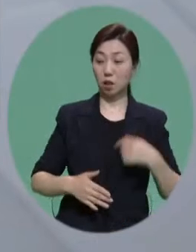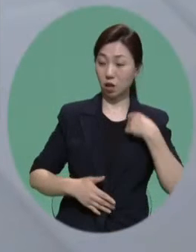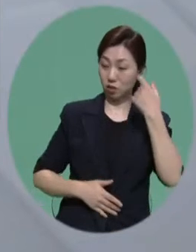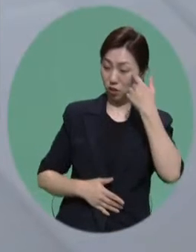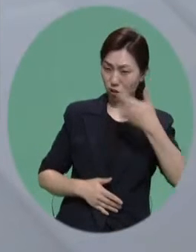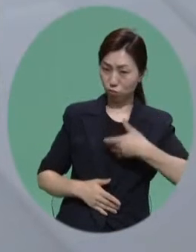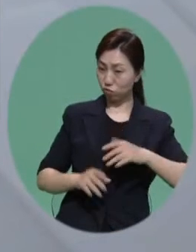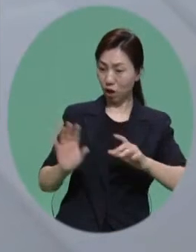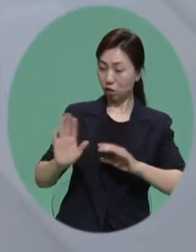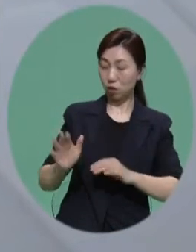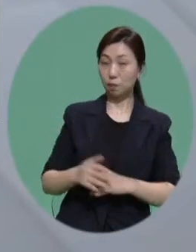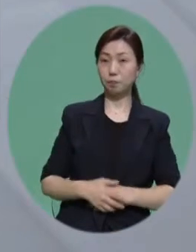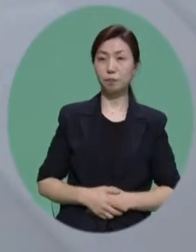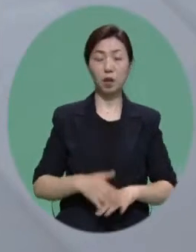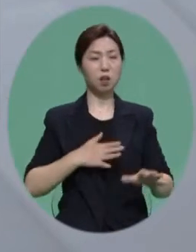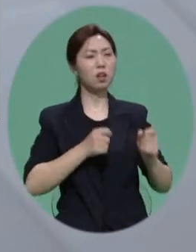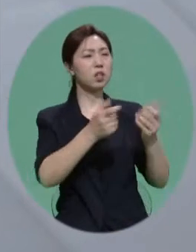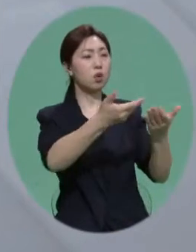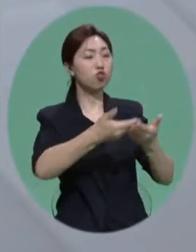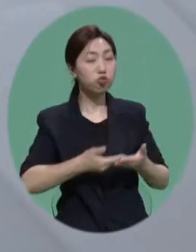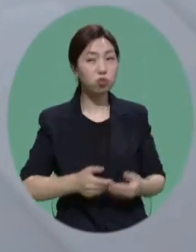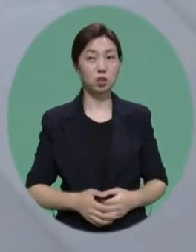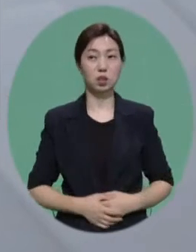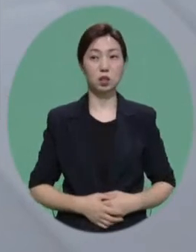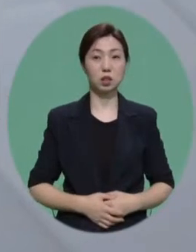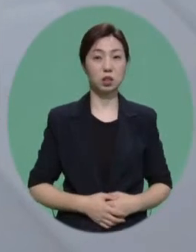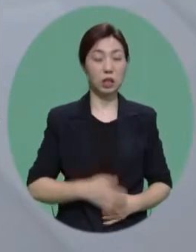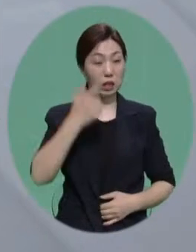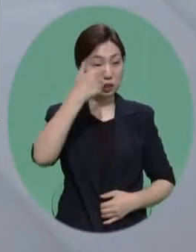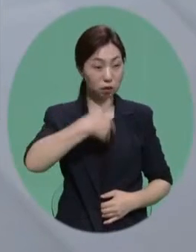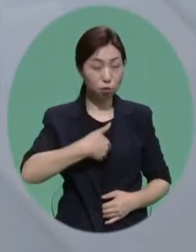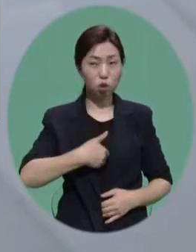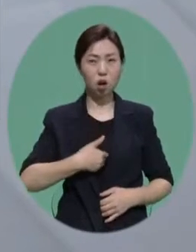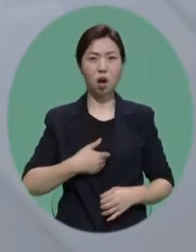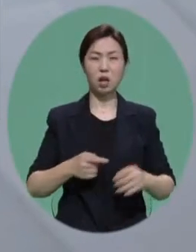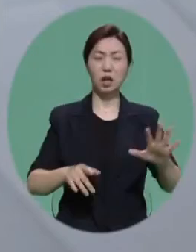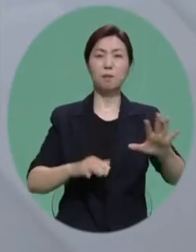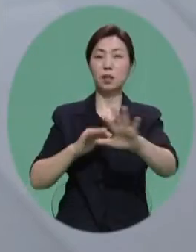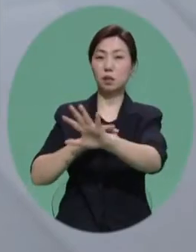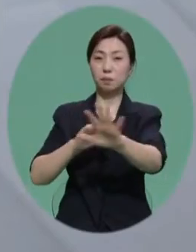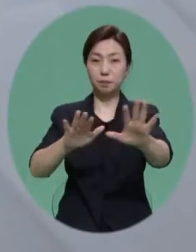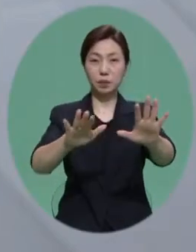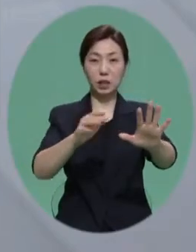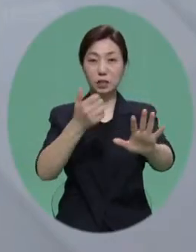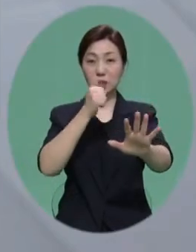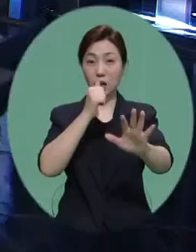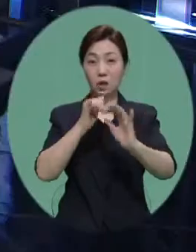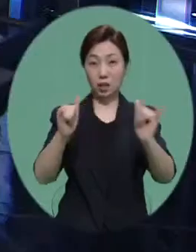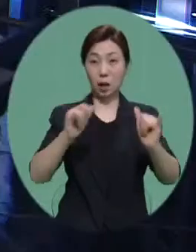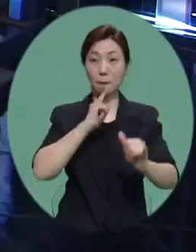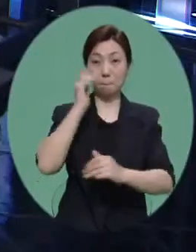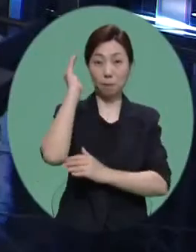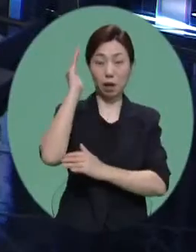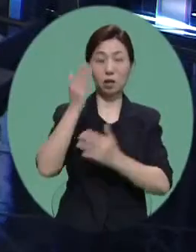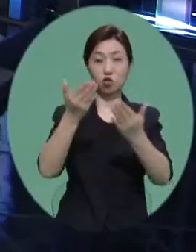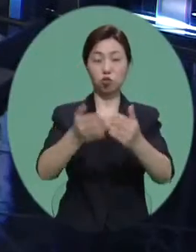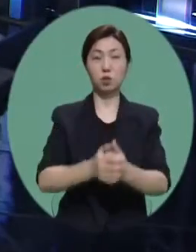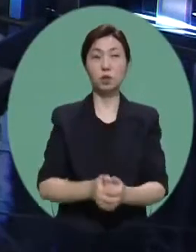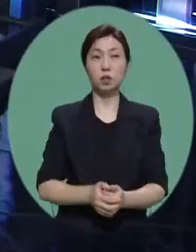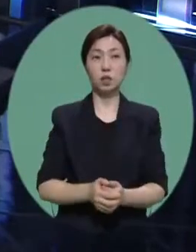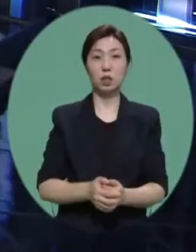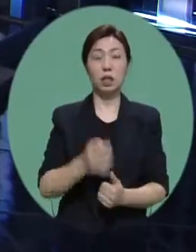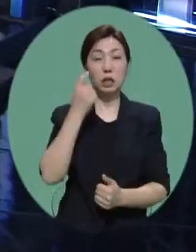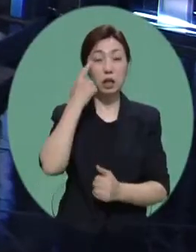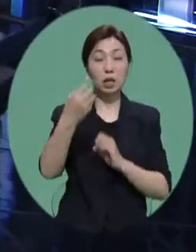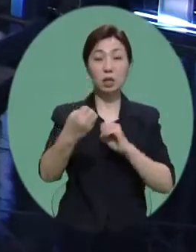일방적으로 지 마시고 이렇게 하세요 없으면 3 심판의 오심 아니다 싶네요 점심을 참 상자 후보님 4 탑 종교가 못난 것 같아요